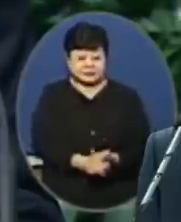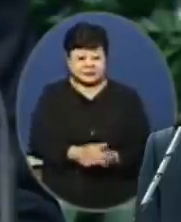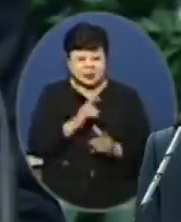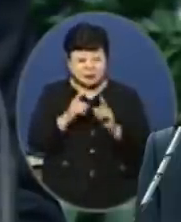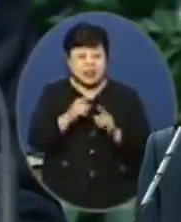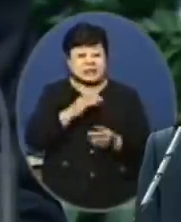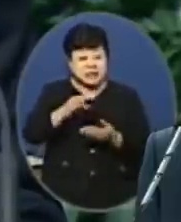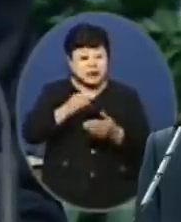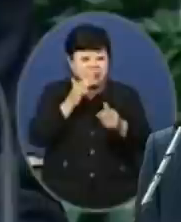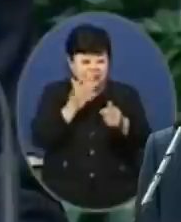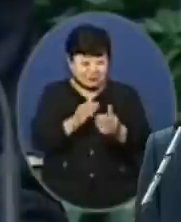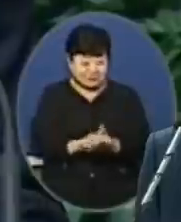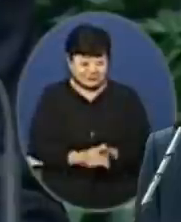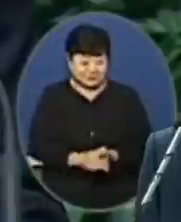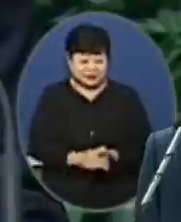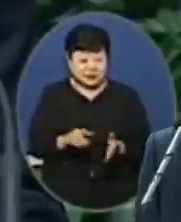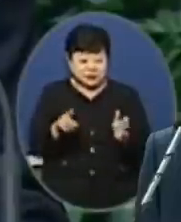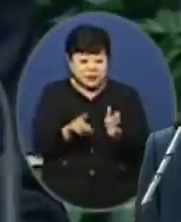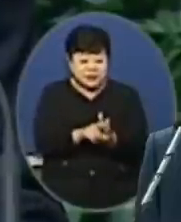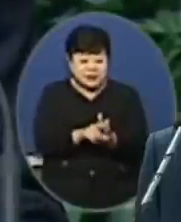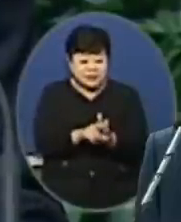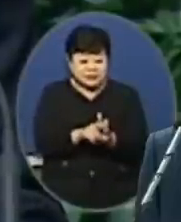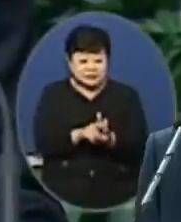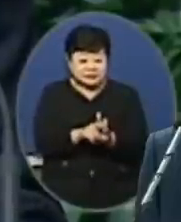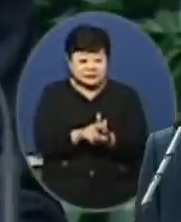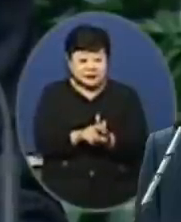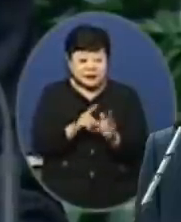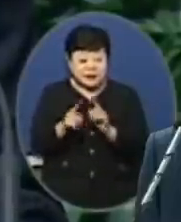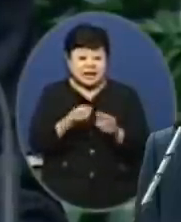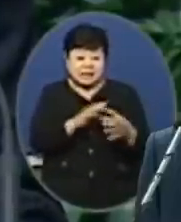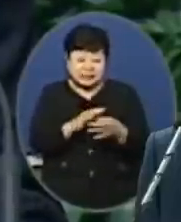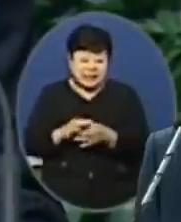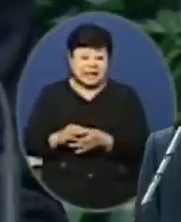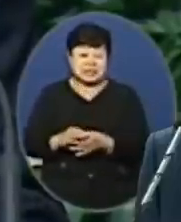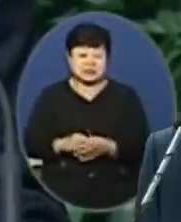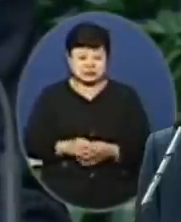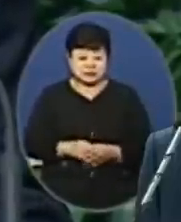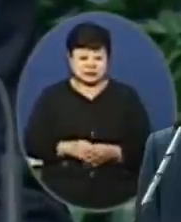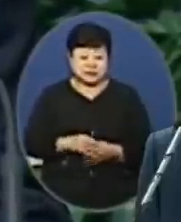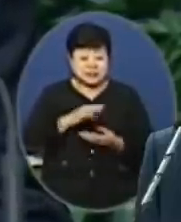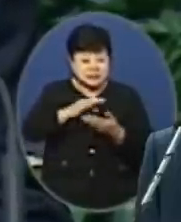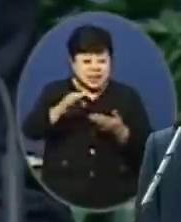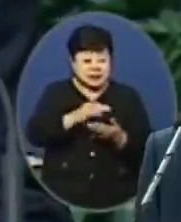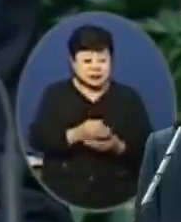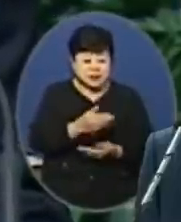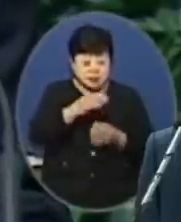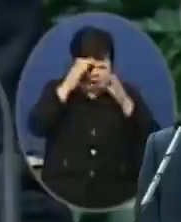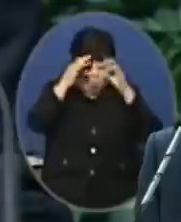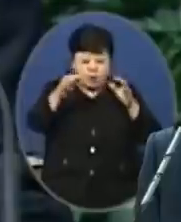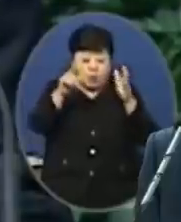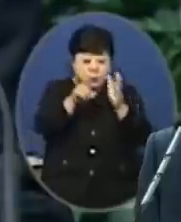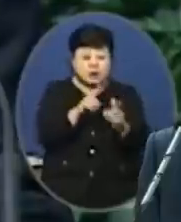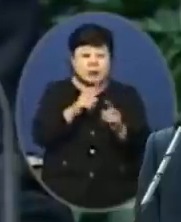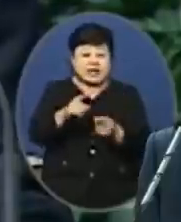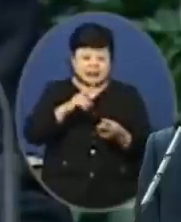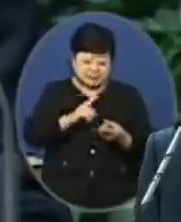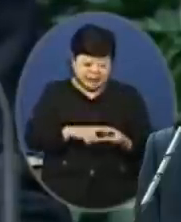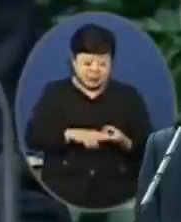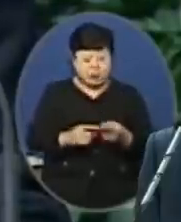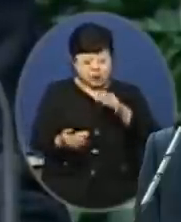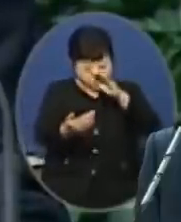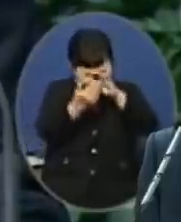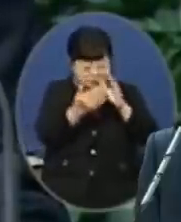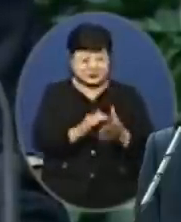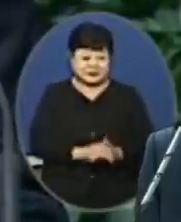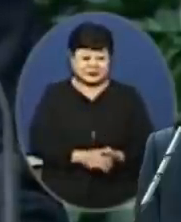말을 하라고요. 믿는다고 그 다음 말을 계속 흥얼거리고 다니면 보고 믿고 말하는 것은 그대로 이루어지는